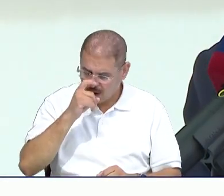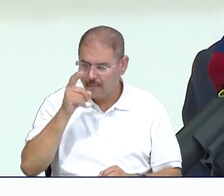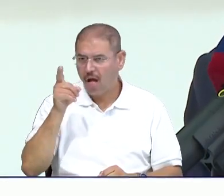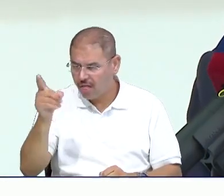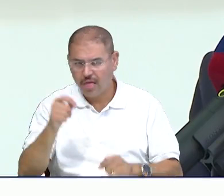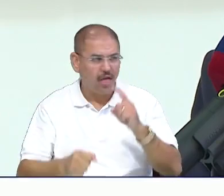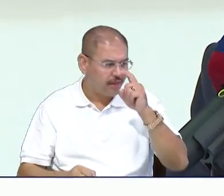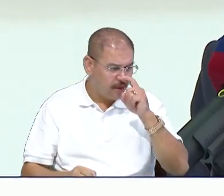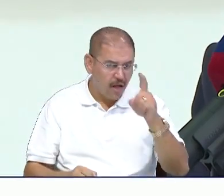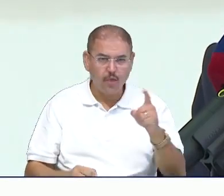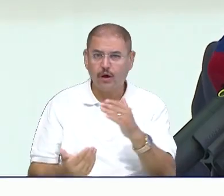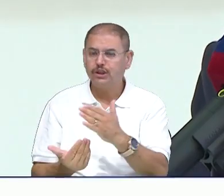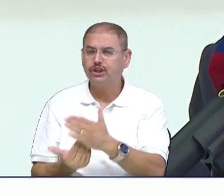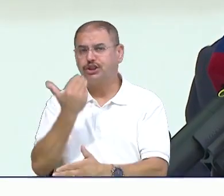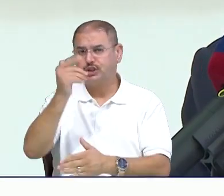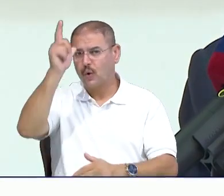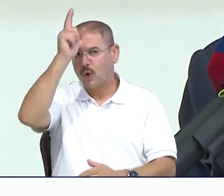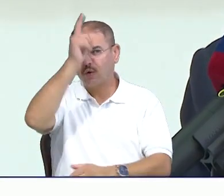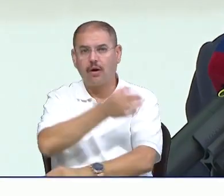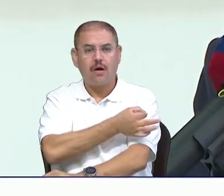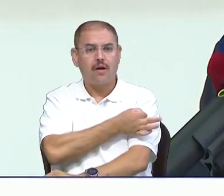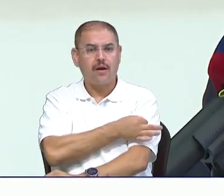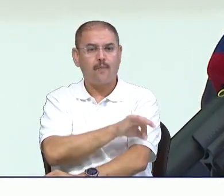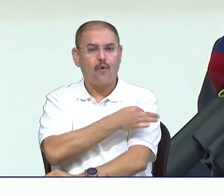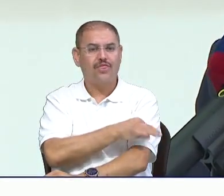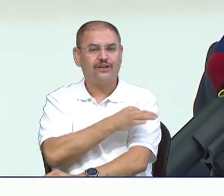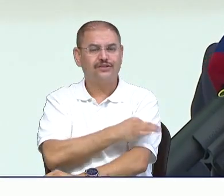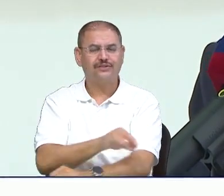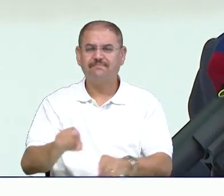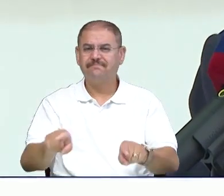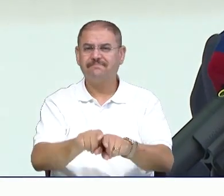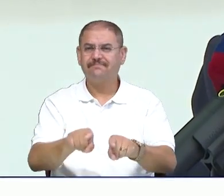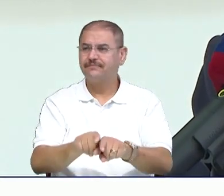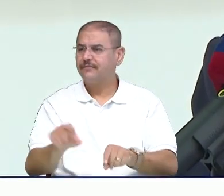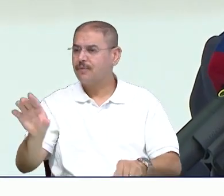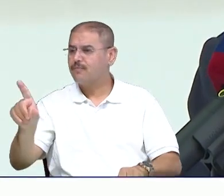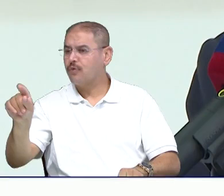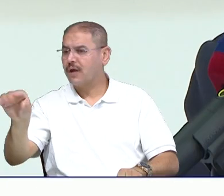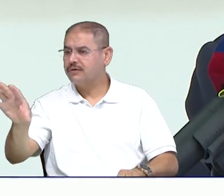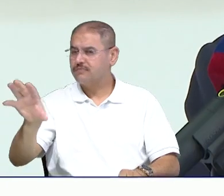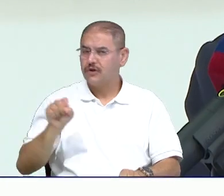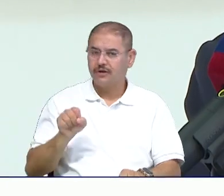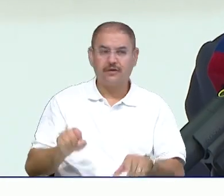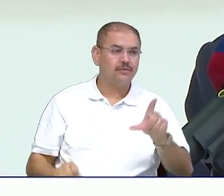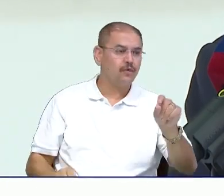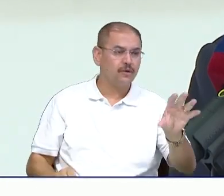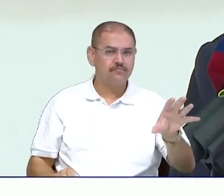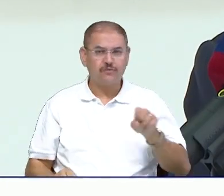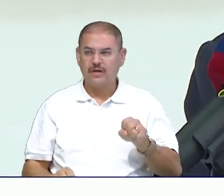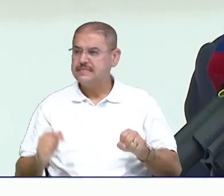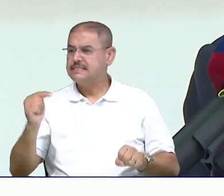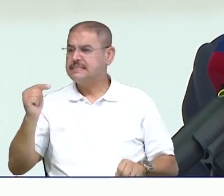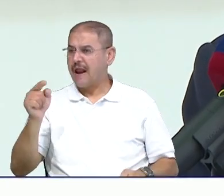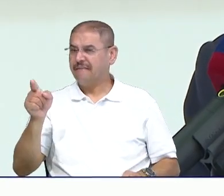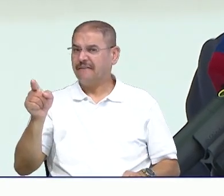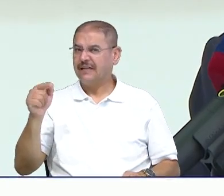الأطراف، وإنما هو نموذج يجمع ميزات هذا وذاك ويتفادى عيوبهما.